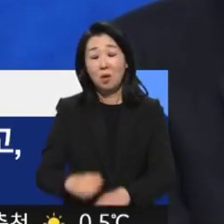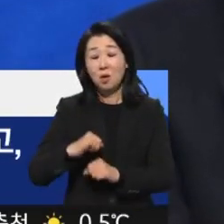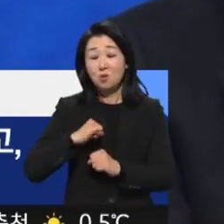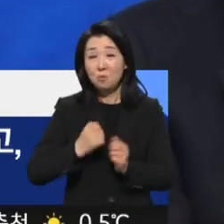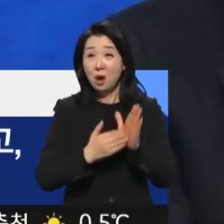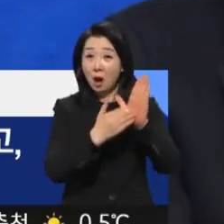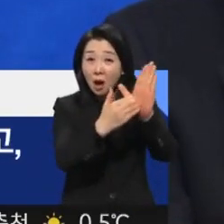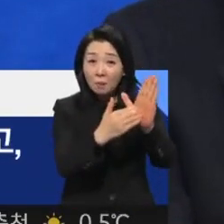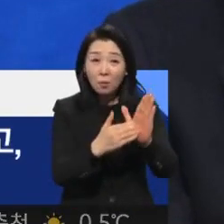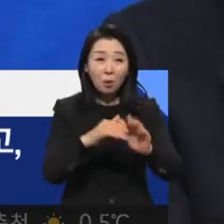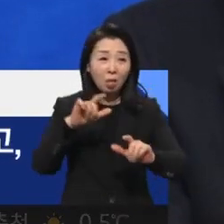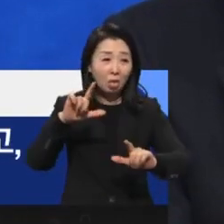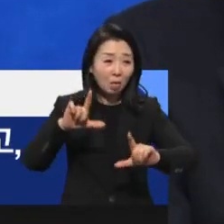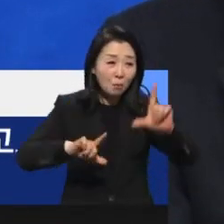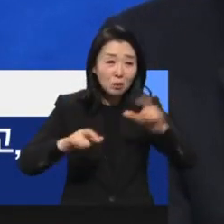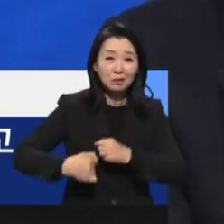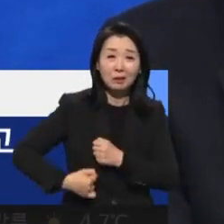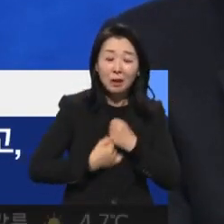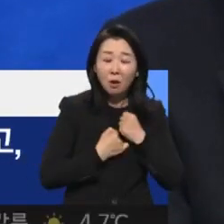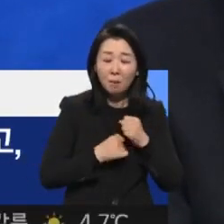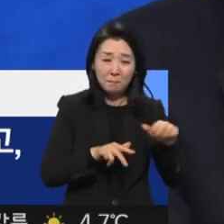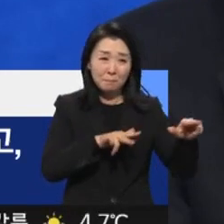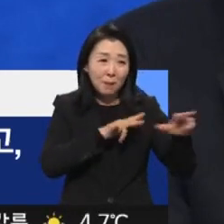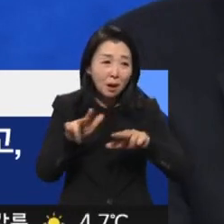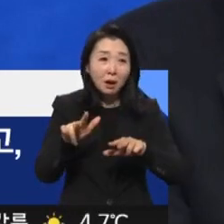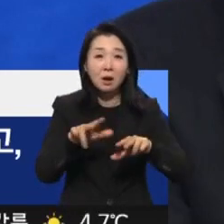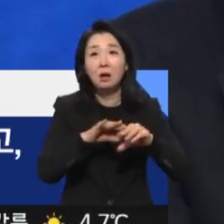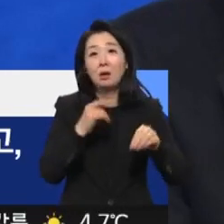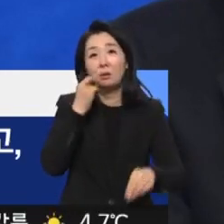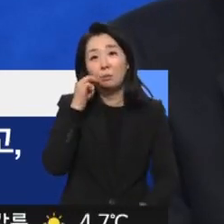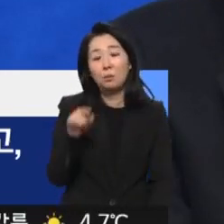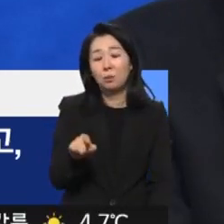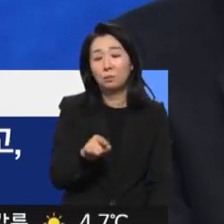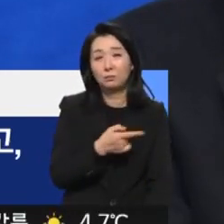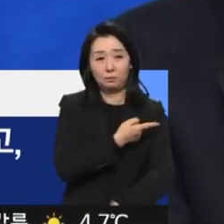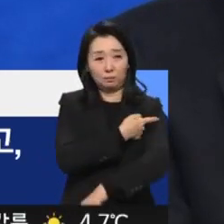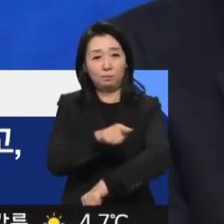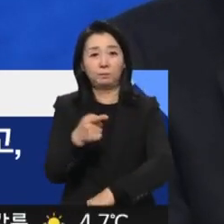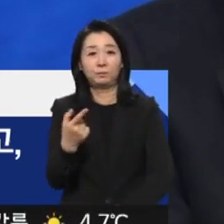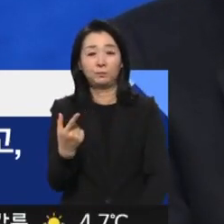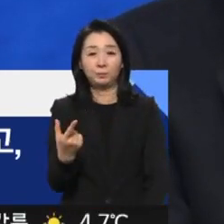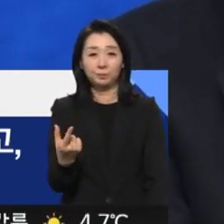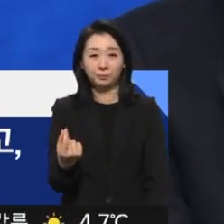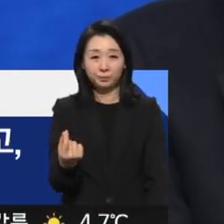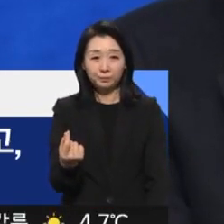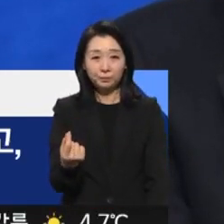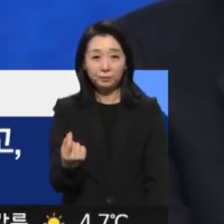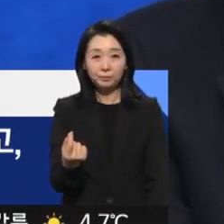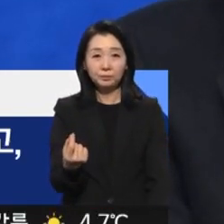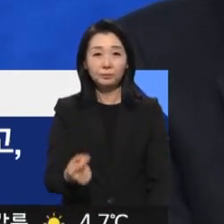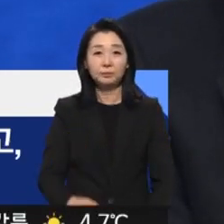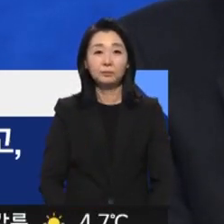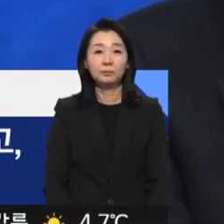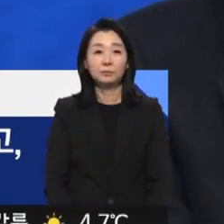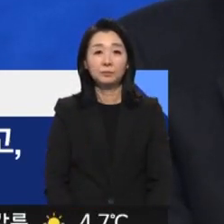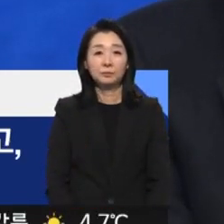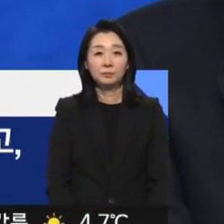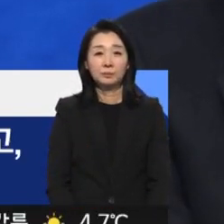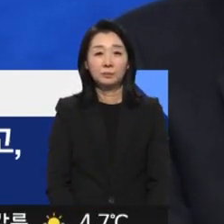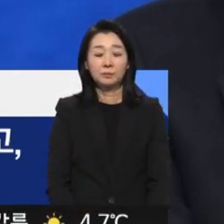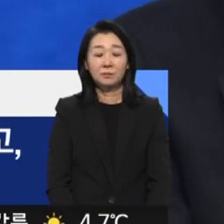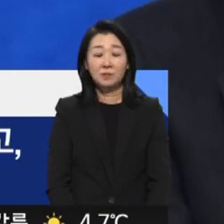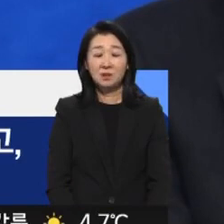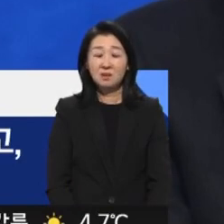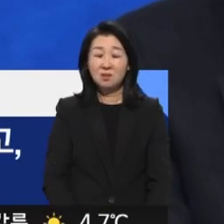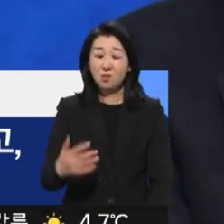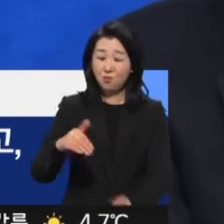매우 부실하고 또 기민하지 못하고 매우 무능하다라는 점을 보여주었는데 대우